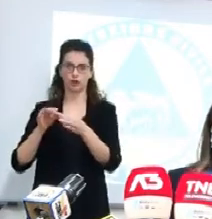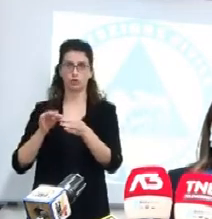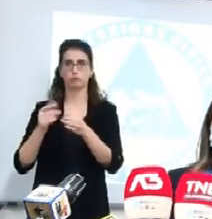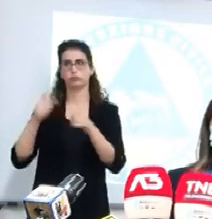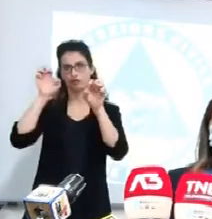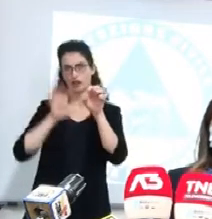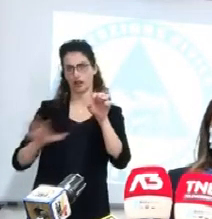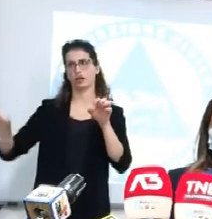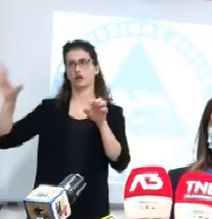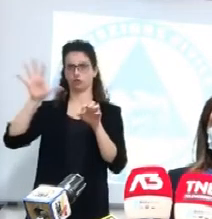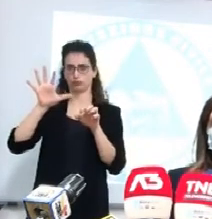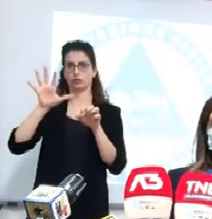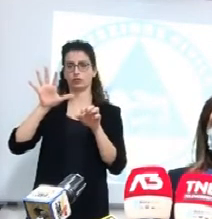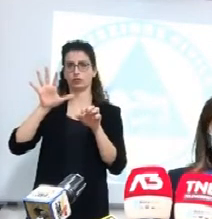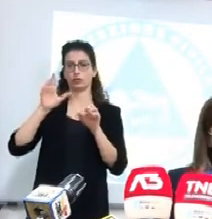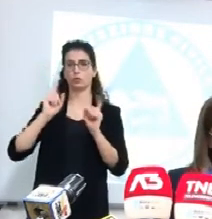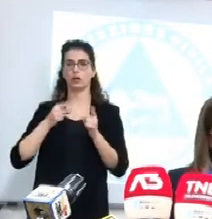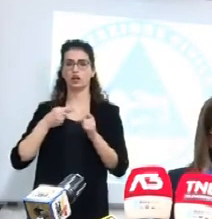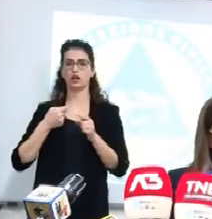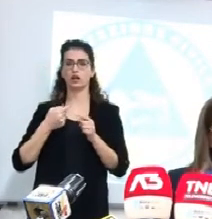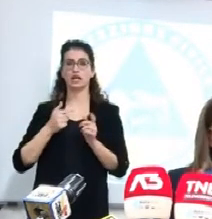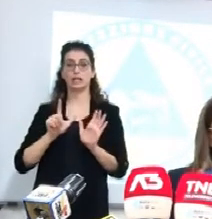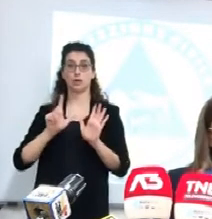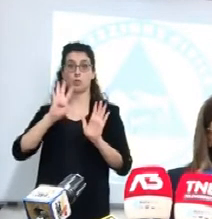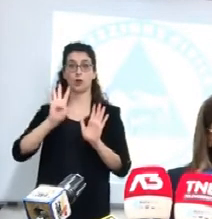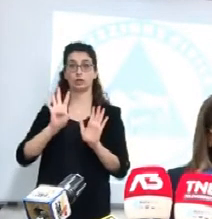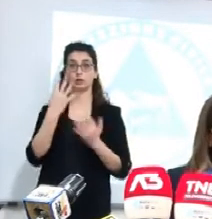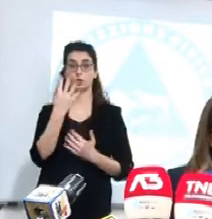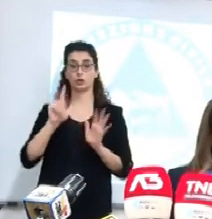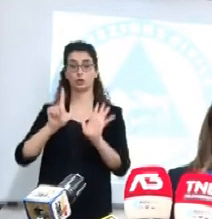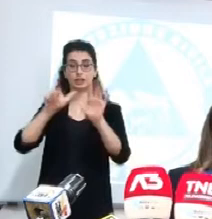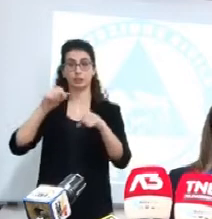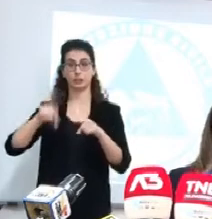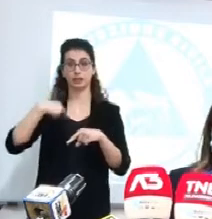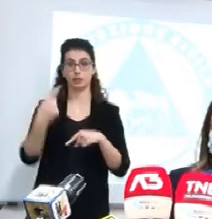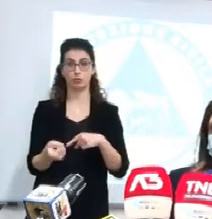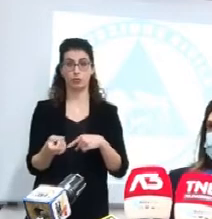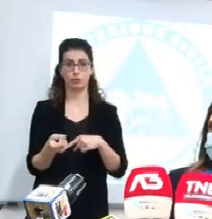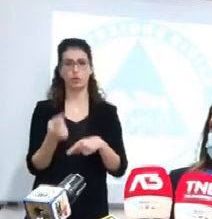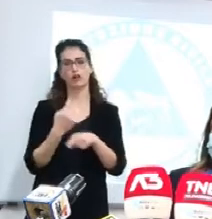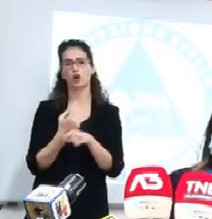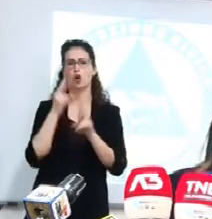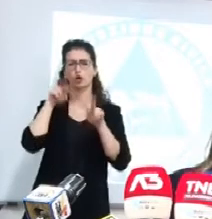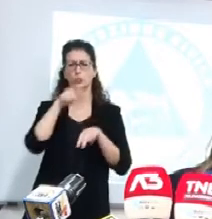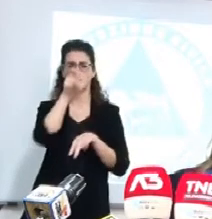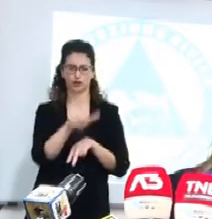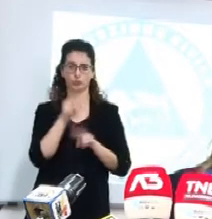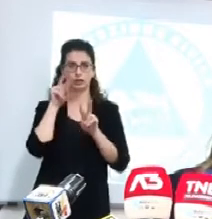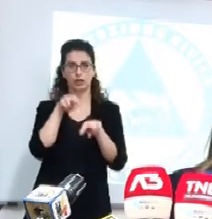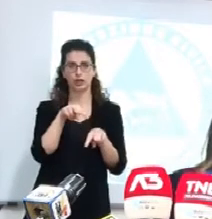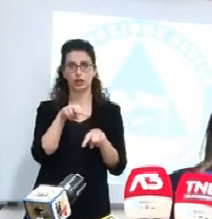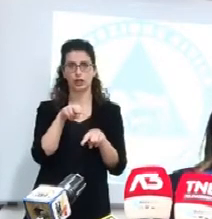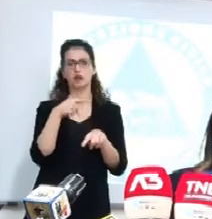che nelle quattro settimane successive tengano in qualche modo sotto controllo il paziente nel senso che il paziente